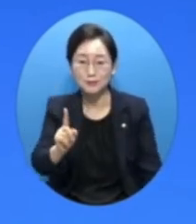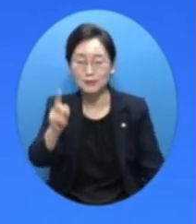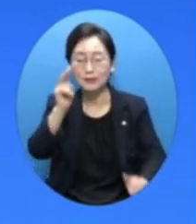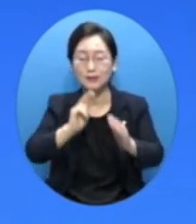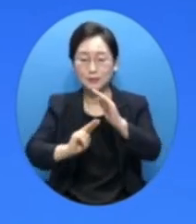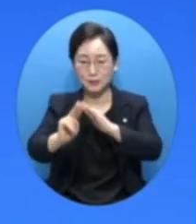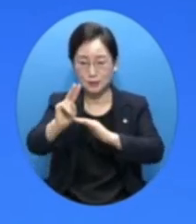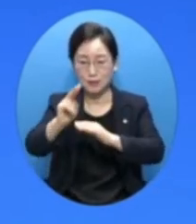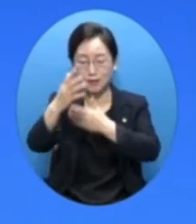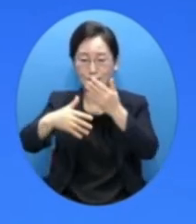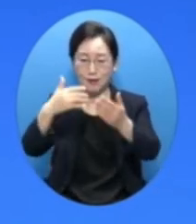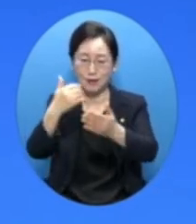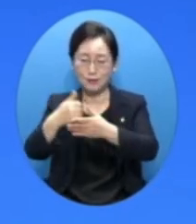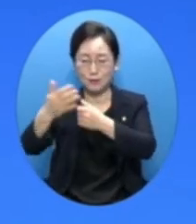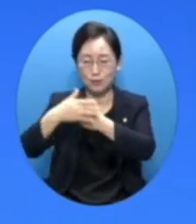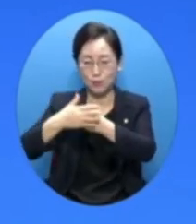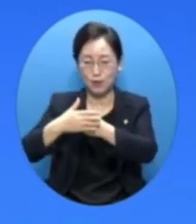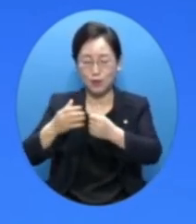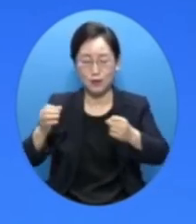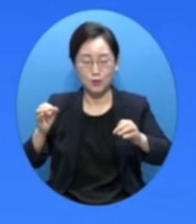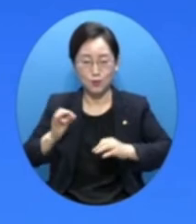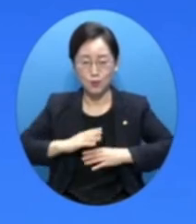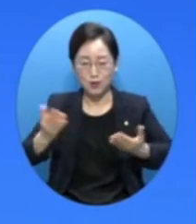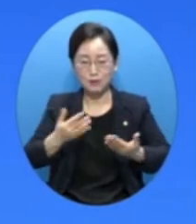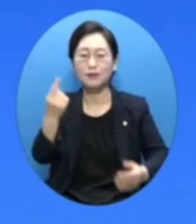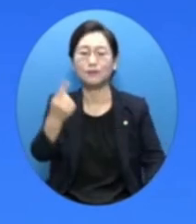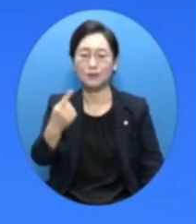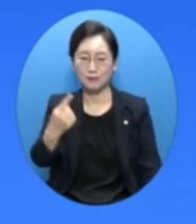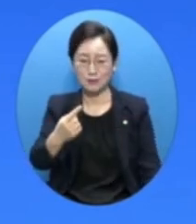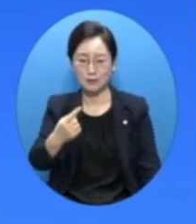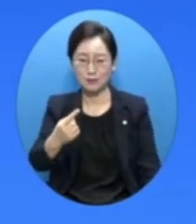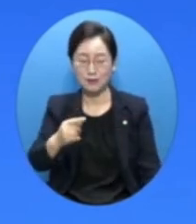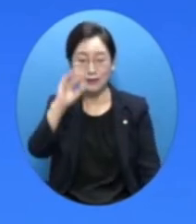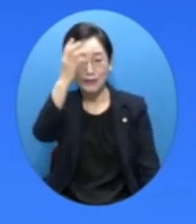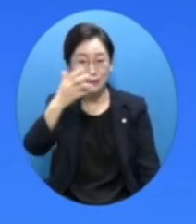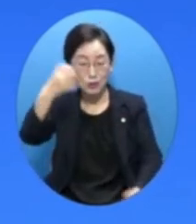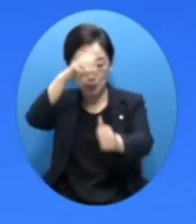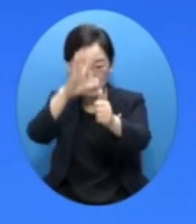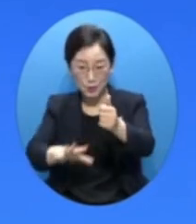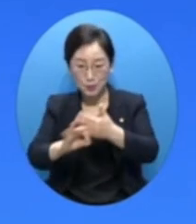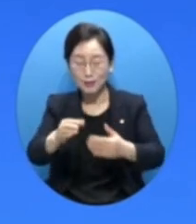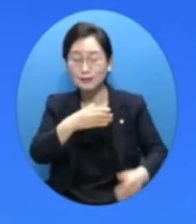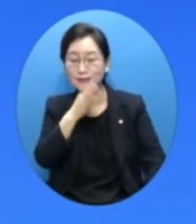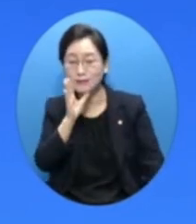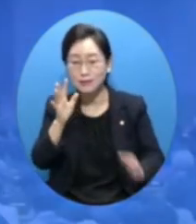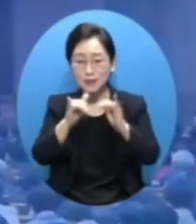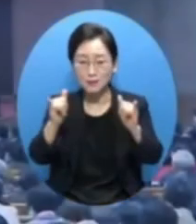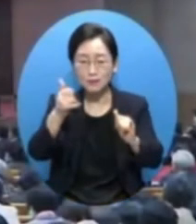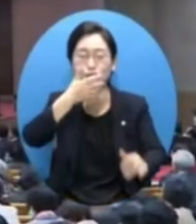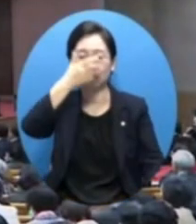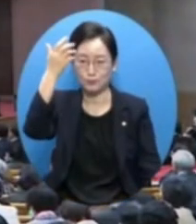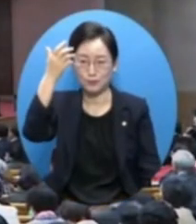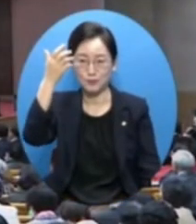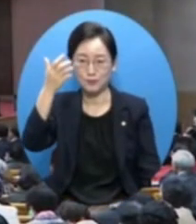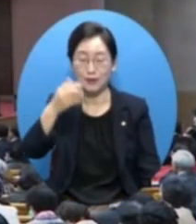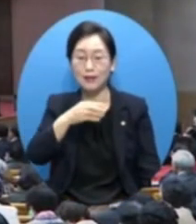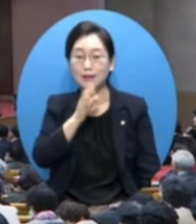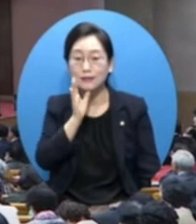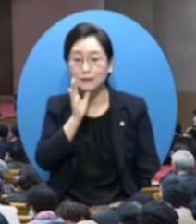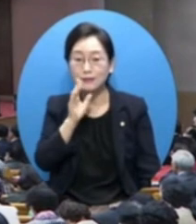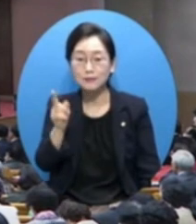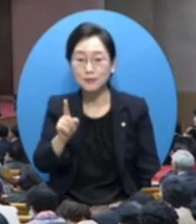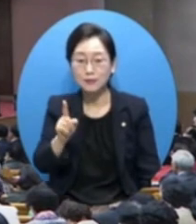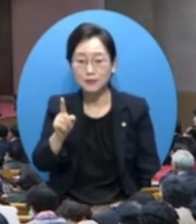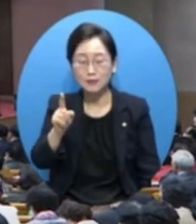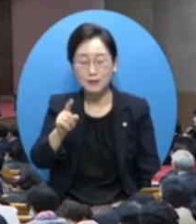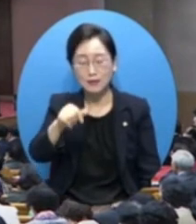위에 하나님의 역사하시고 놀라운 은혜가 임하게 될 것입니다. 성령이 임하면 늙은이들은 꿈을 꾼다고 말했습니다. 늙은이는 이제